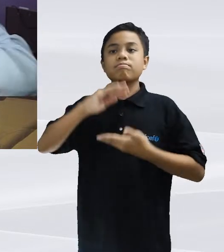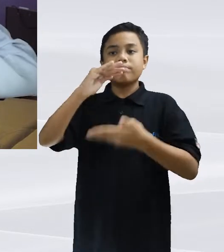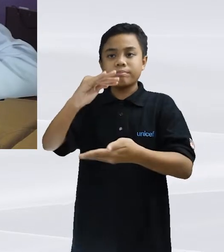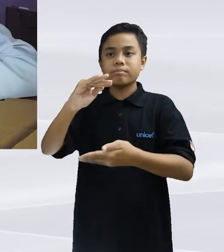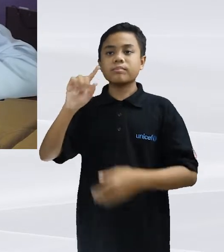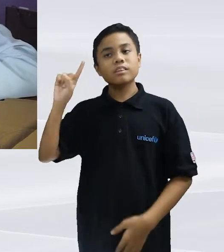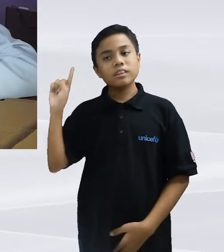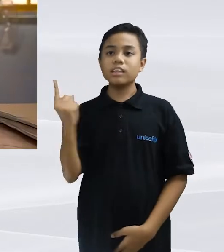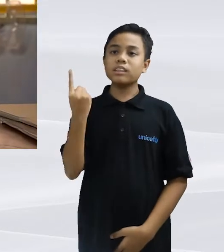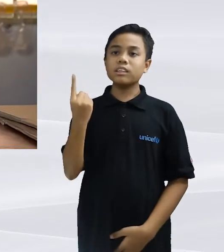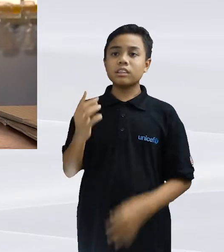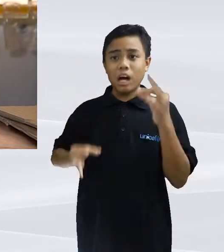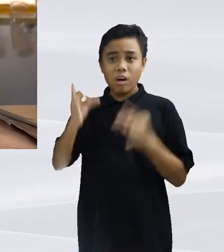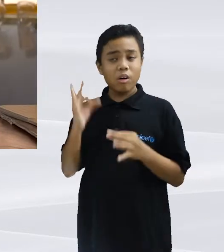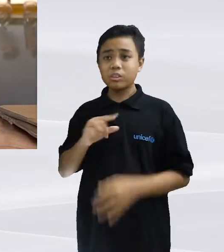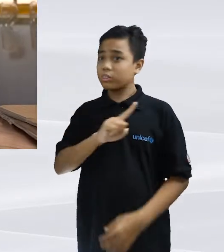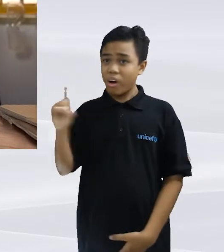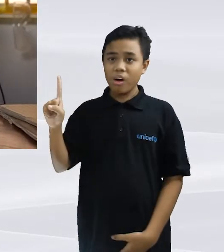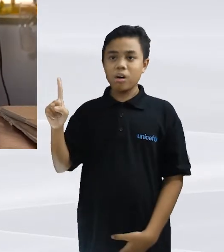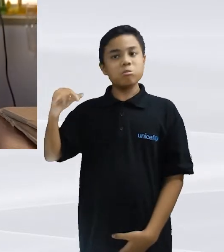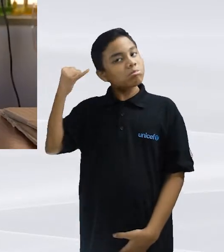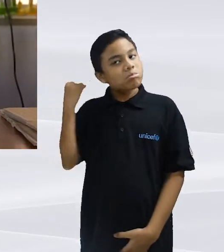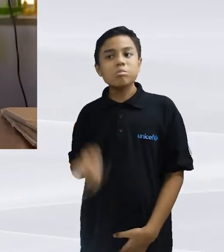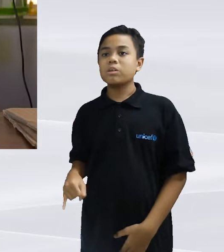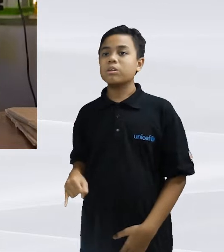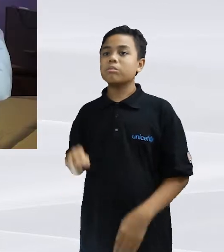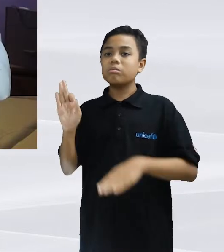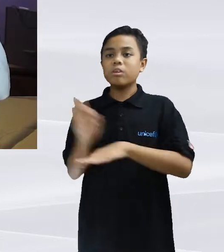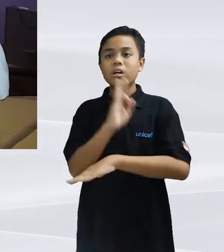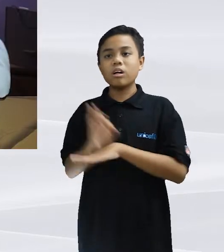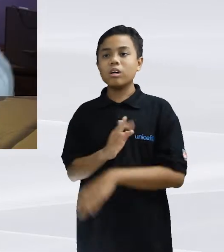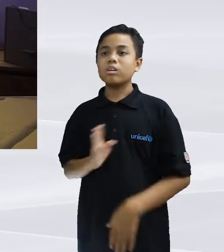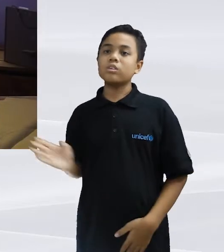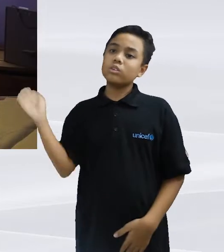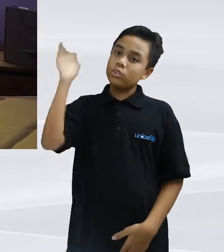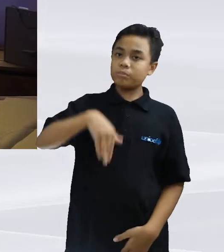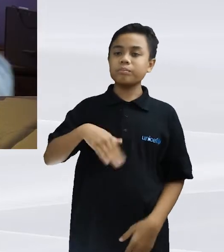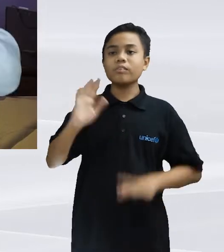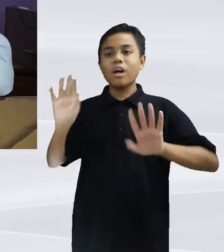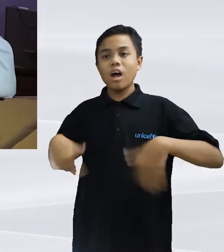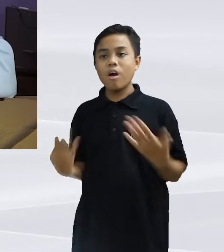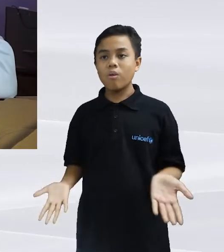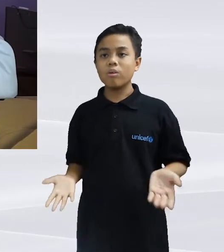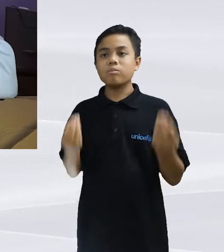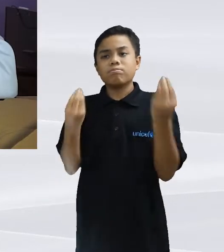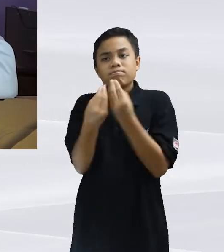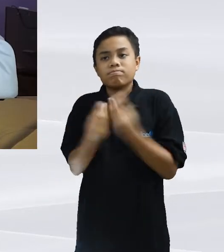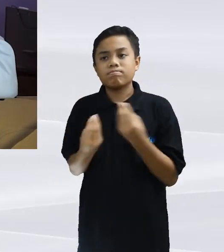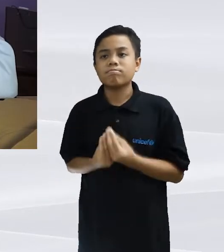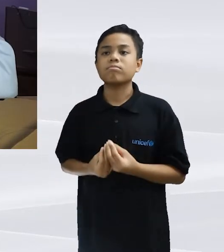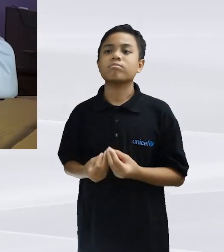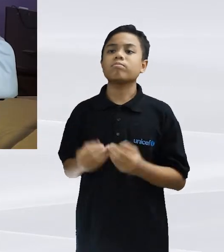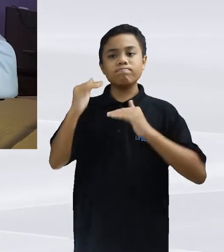isyarat analog saja. Kalau tidak, ia tidak dapat berfungsi. Mari saya tunjuk macam mana kita boleh baca isyarat